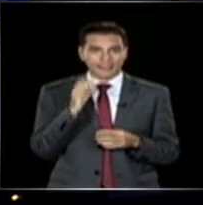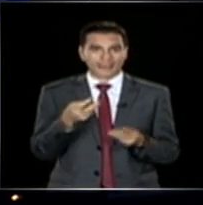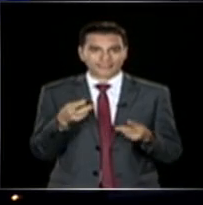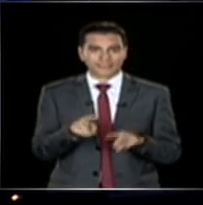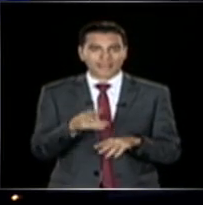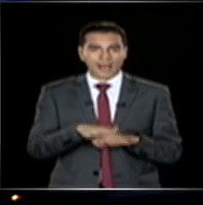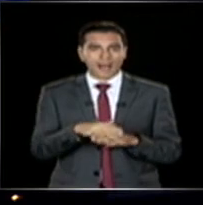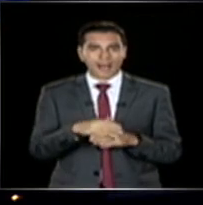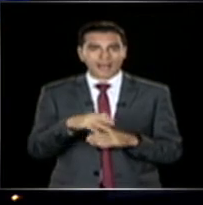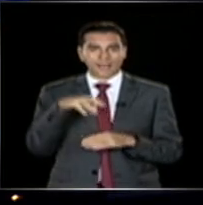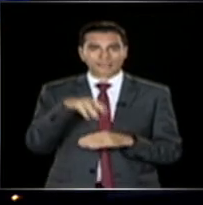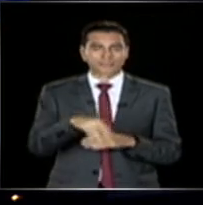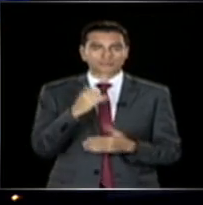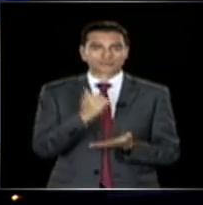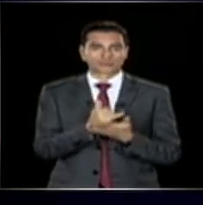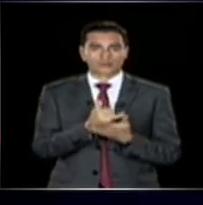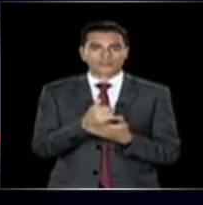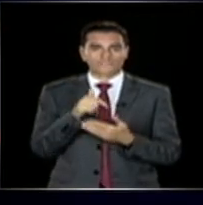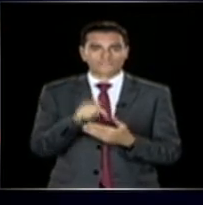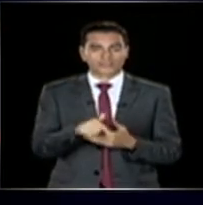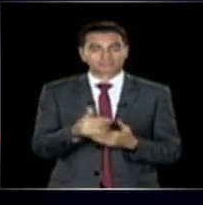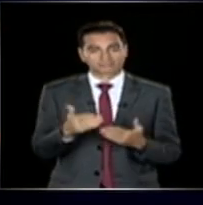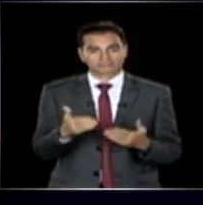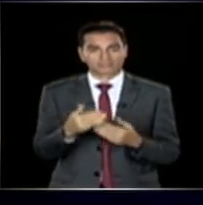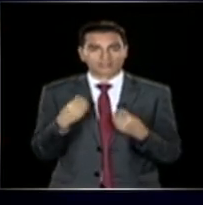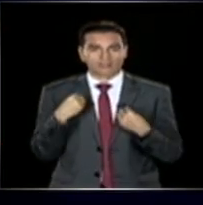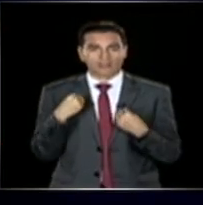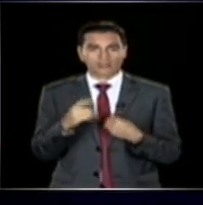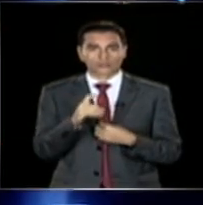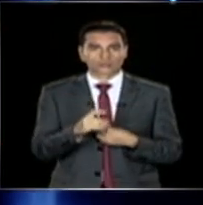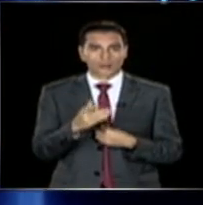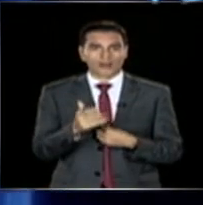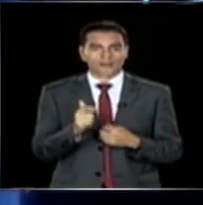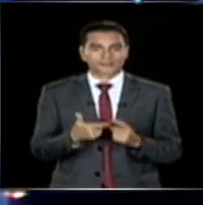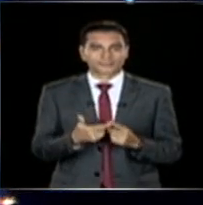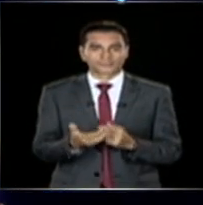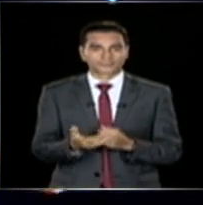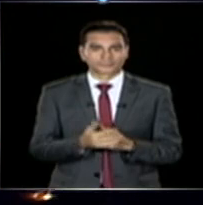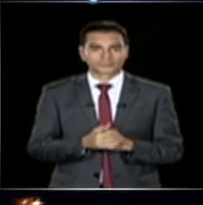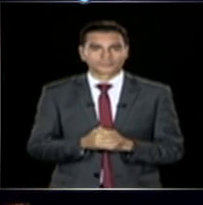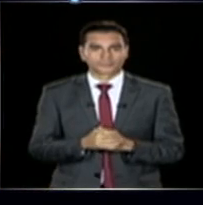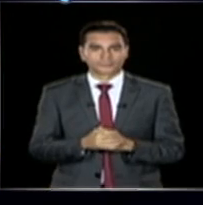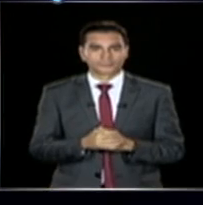صاحبة السيادة في المنطقة دي. رياضة، والسؤال هو: